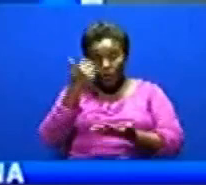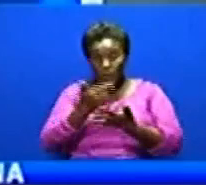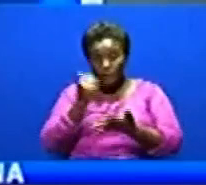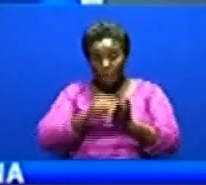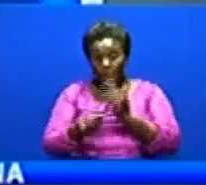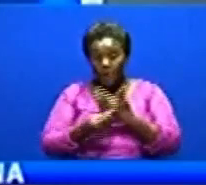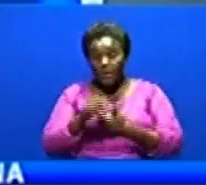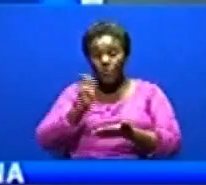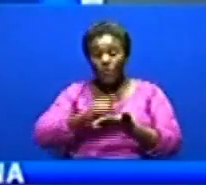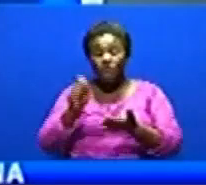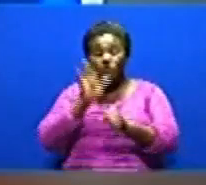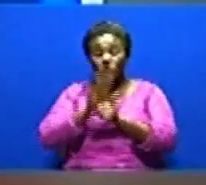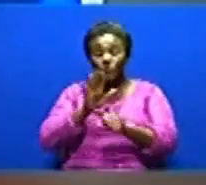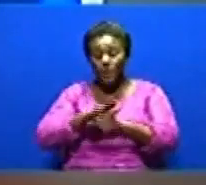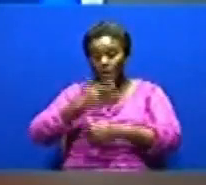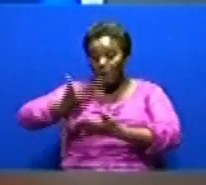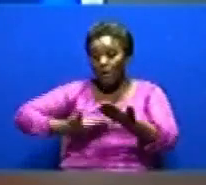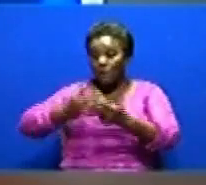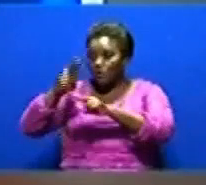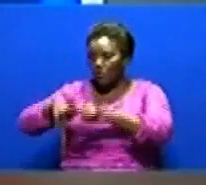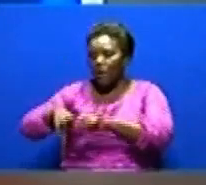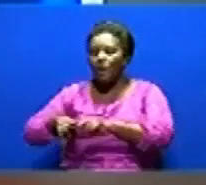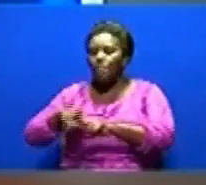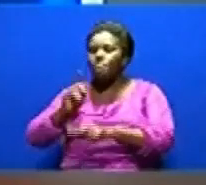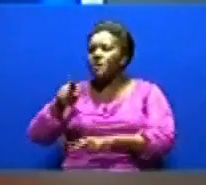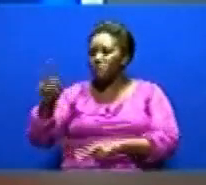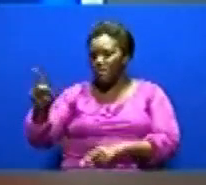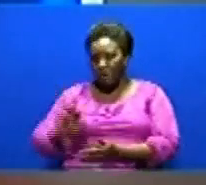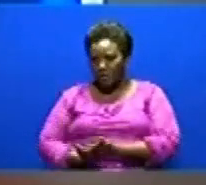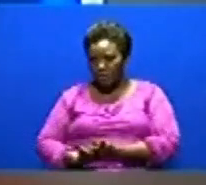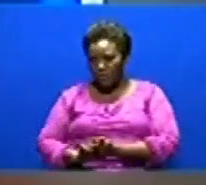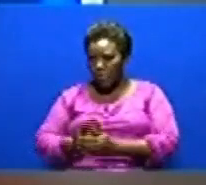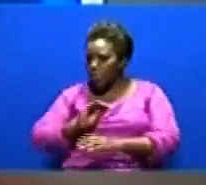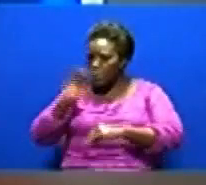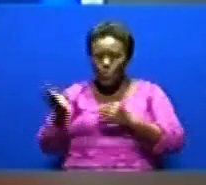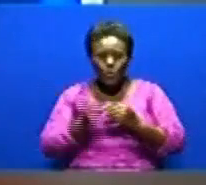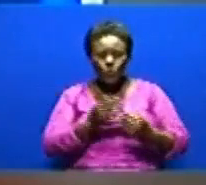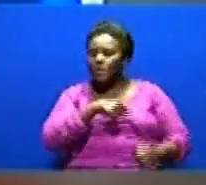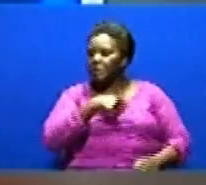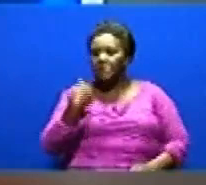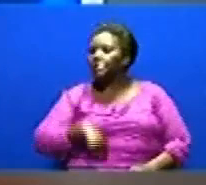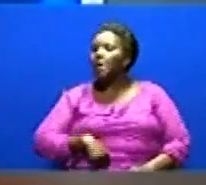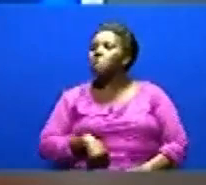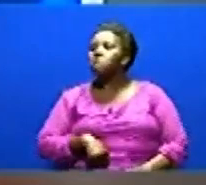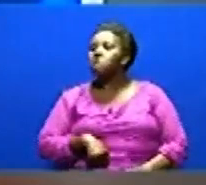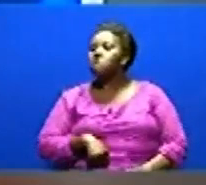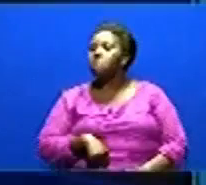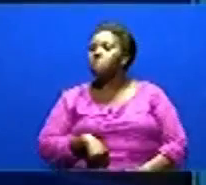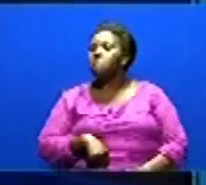ukazi, wasirejee China kama hawapo hapa ndani ya China hivi sasa.